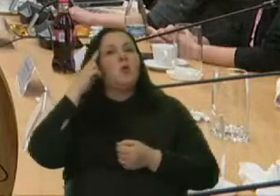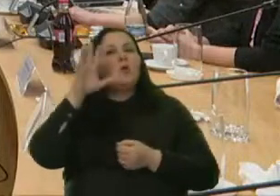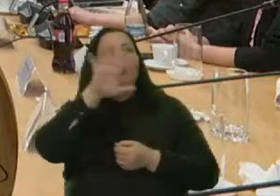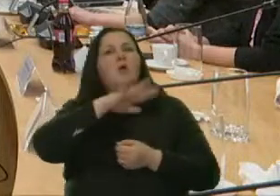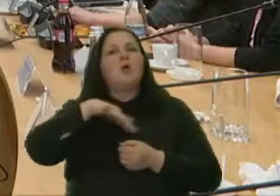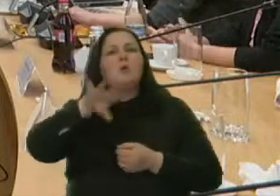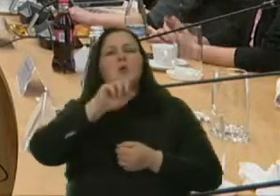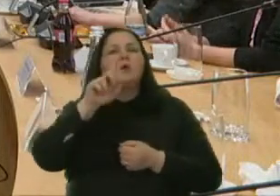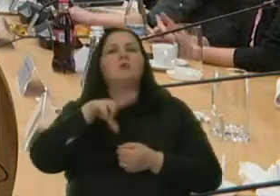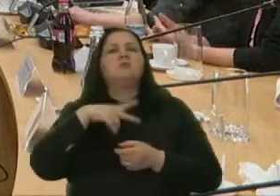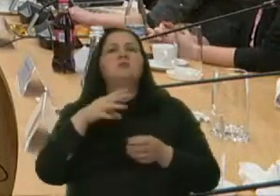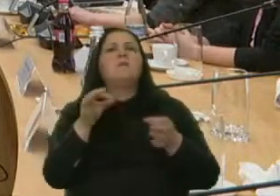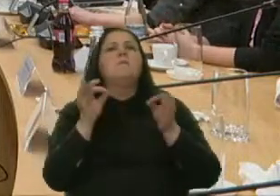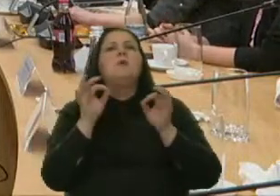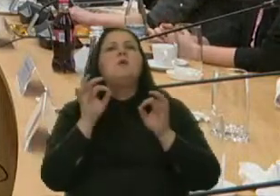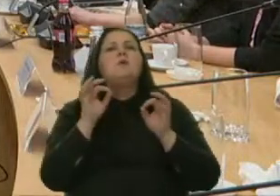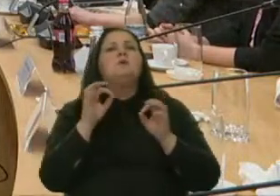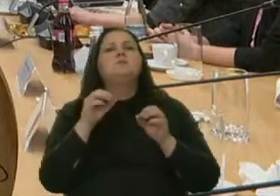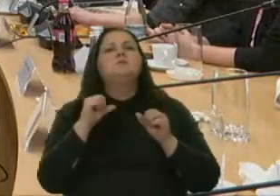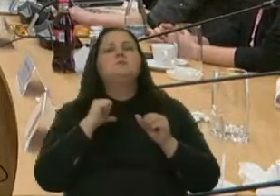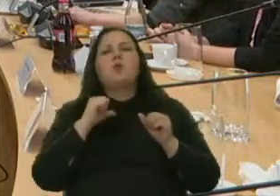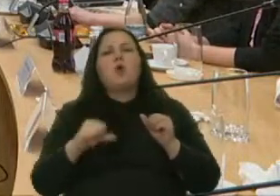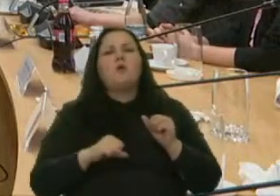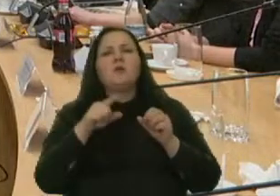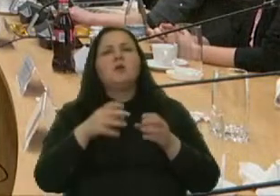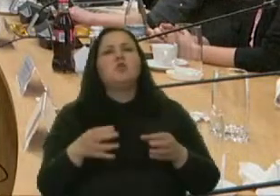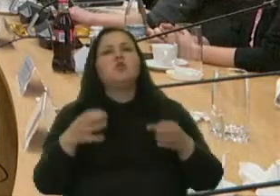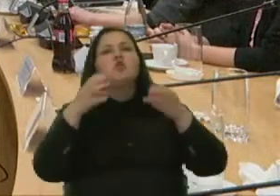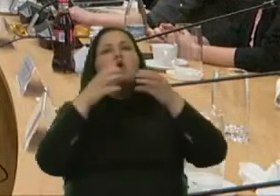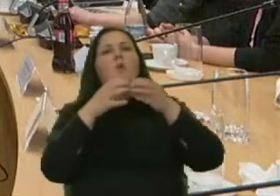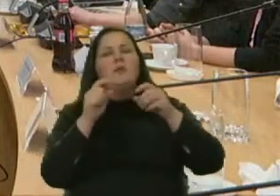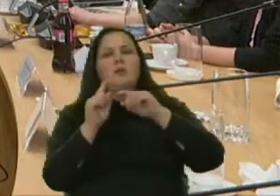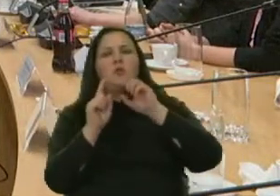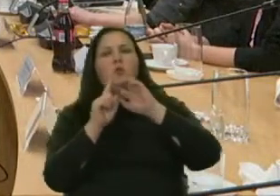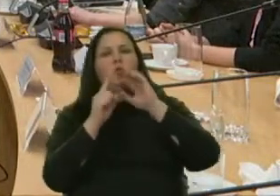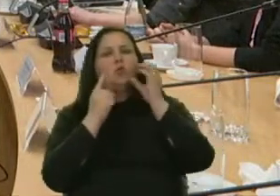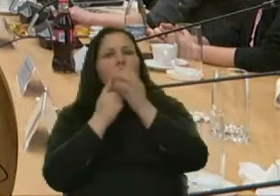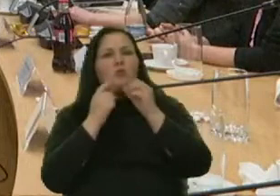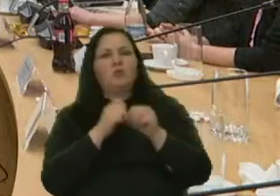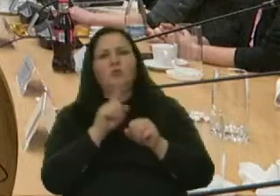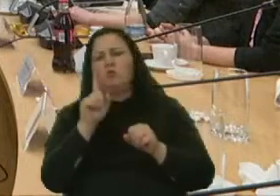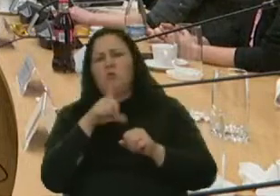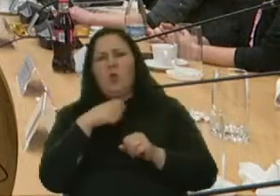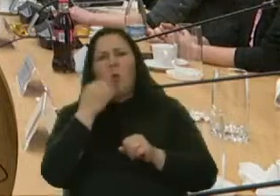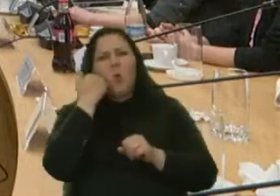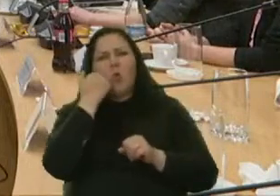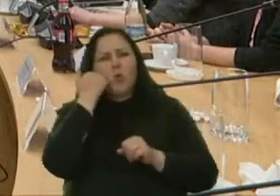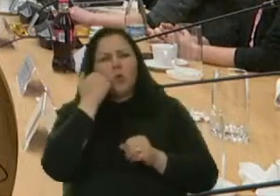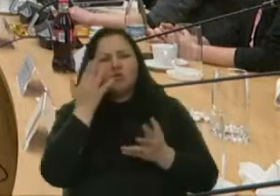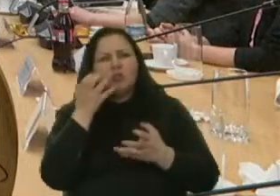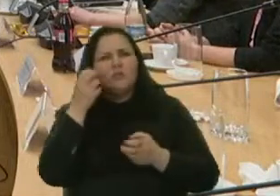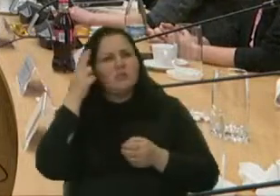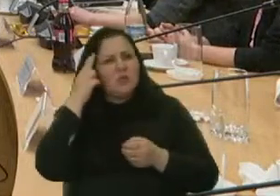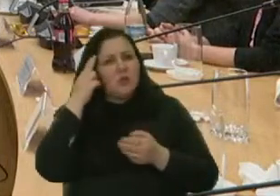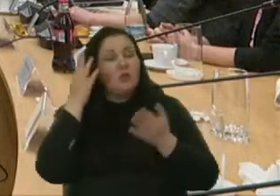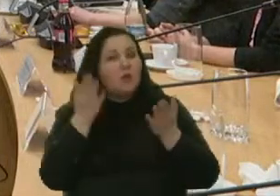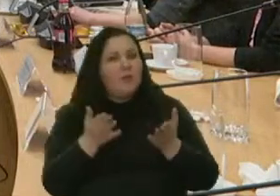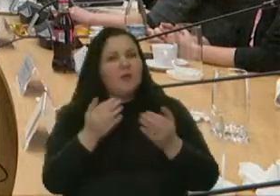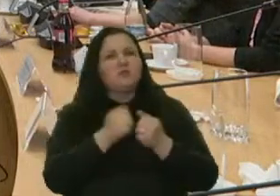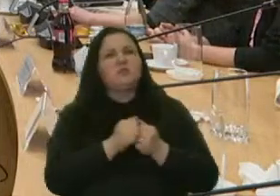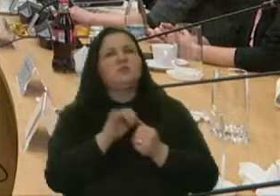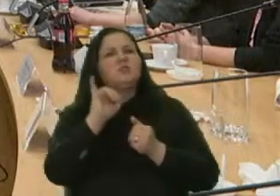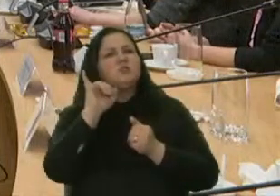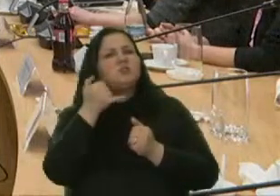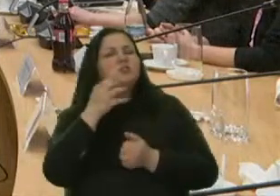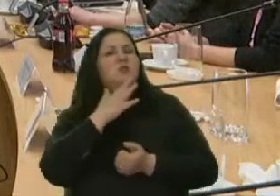suntem specialiști în domeniul culturii nu suntem specialiști în domeniul nu e o rușine să recunoaștem asta